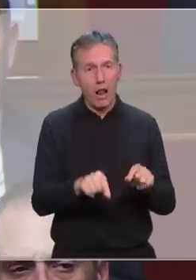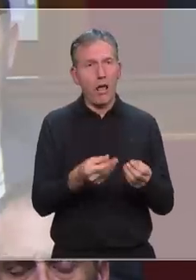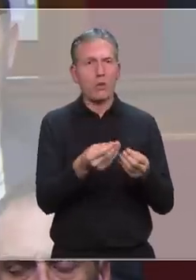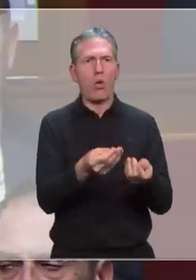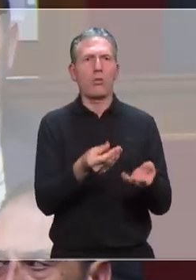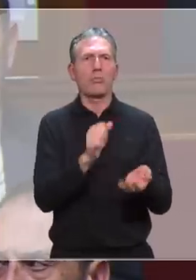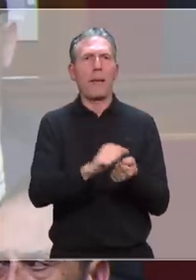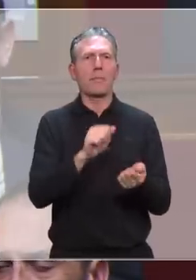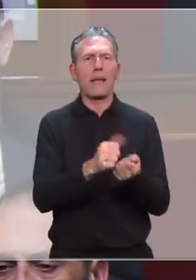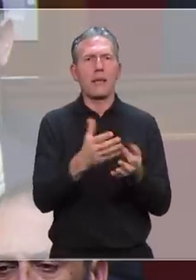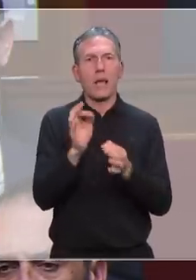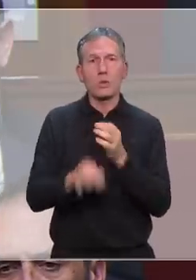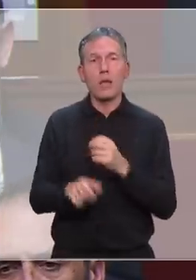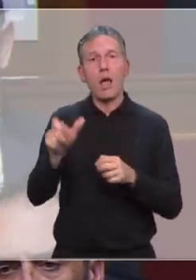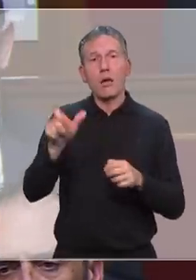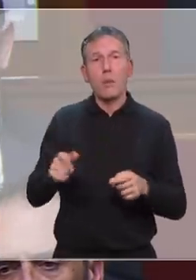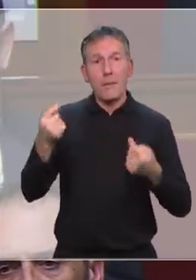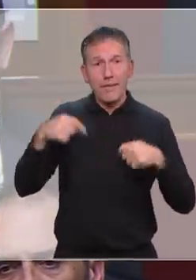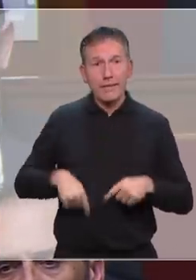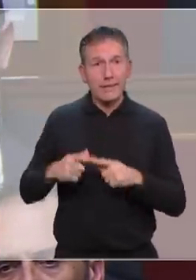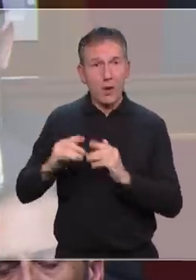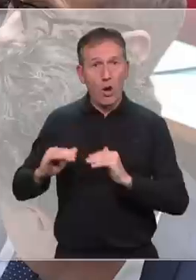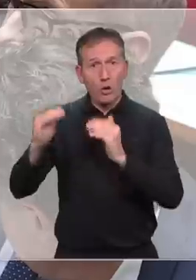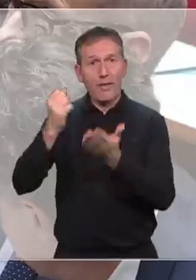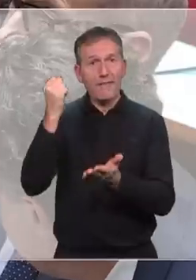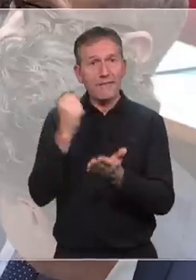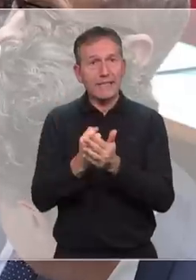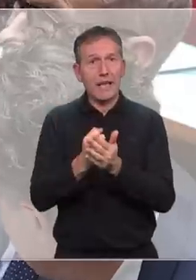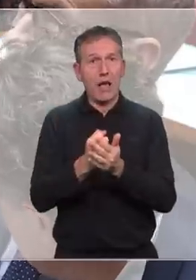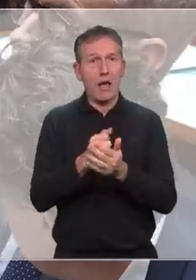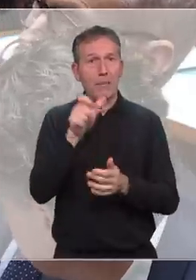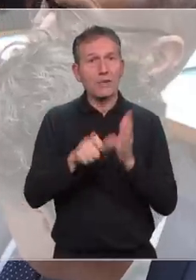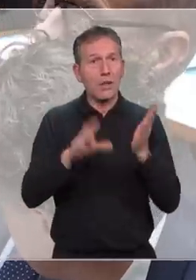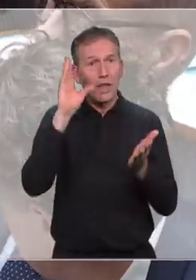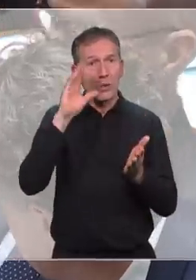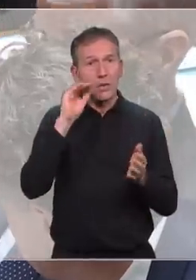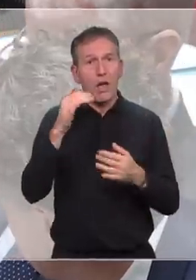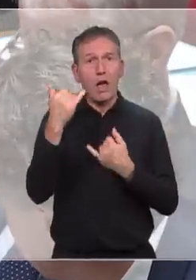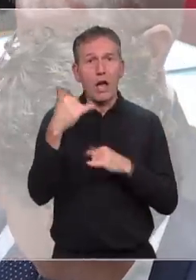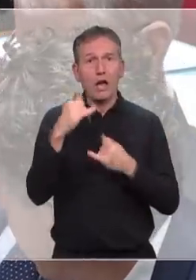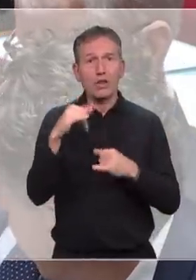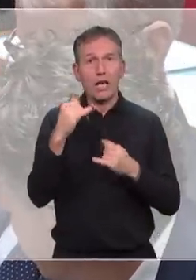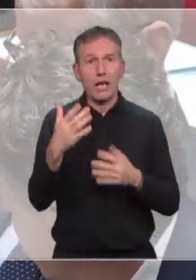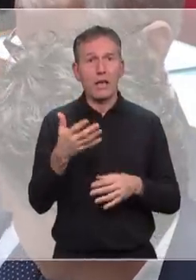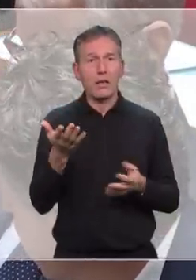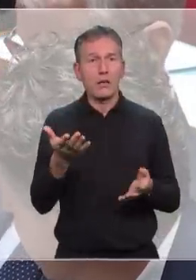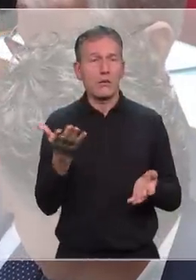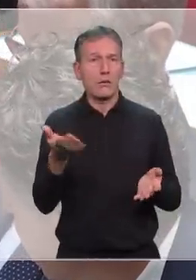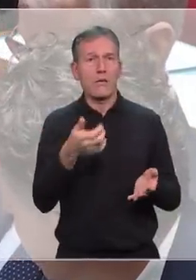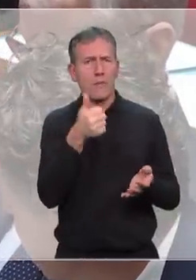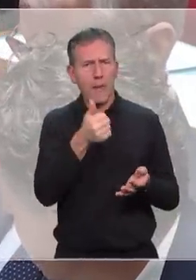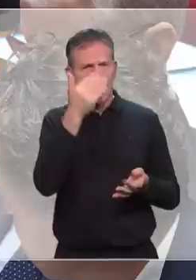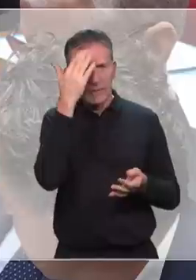territoire. Madame Borne a annoncé augmenter le nombre de visas délivrés aux 10 étudiants algériens. Vous semblez particulièrement